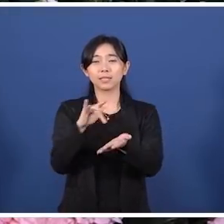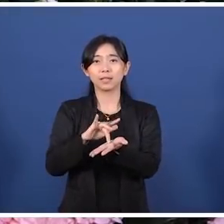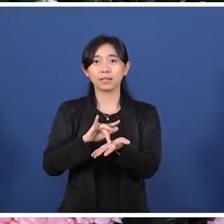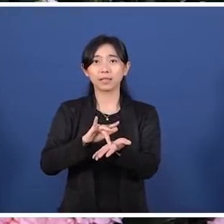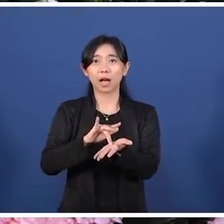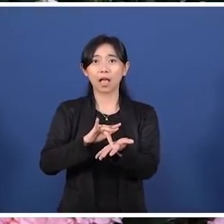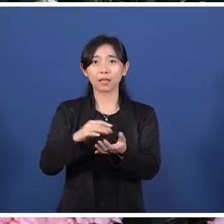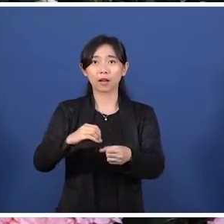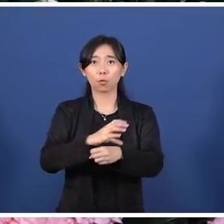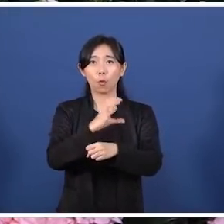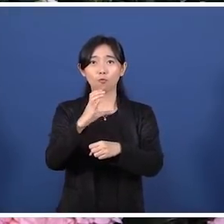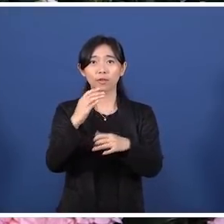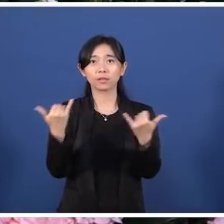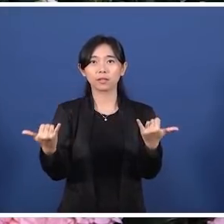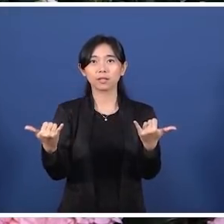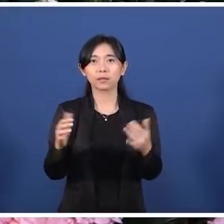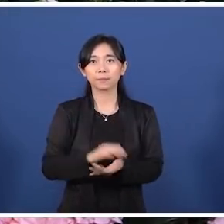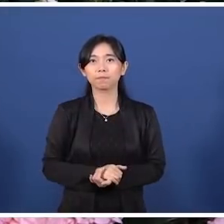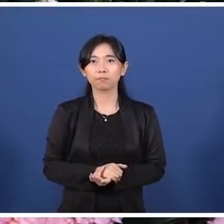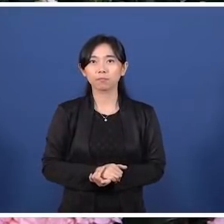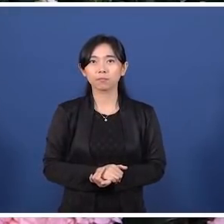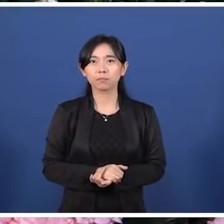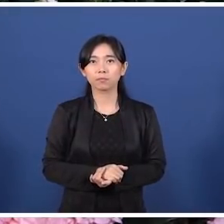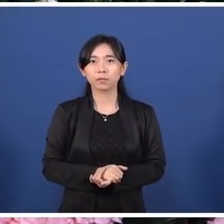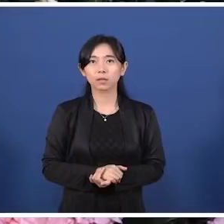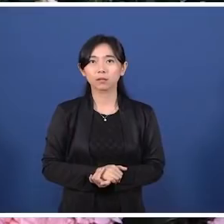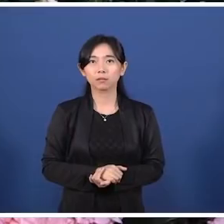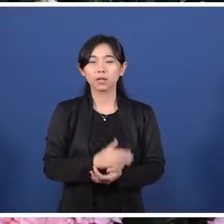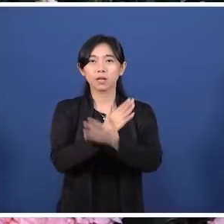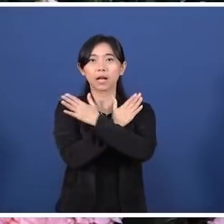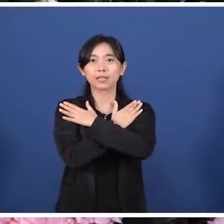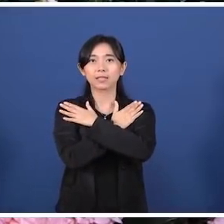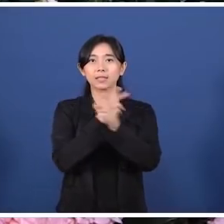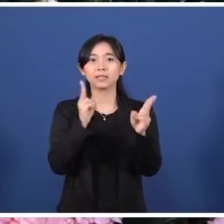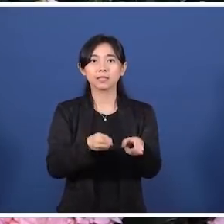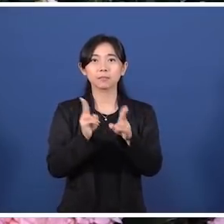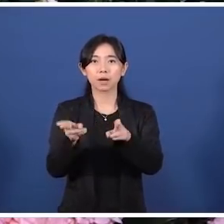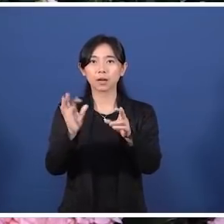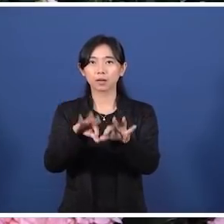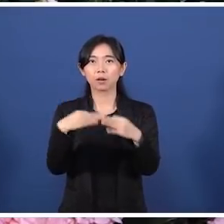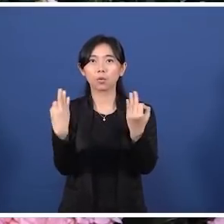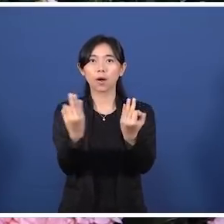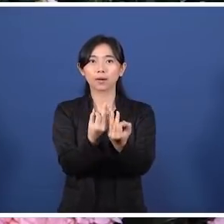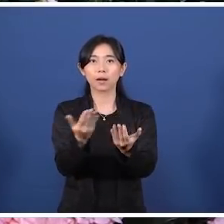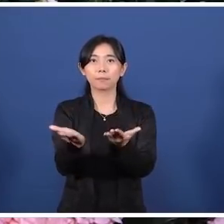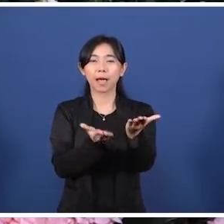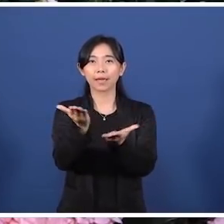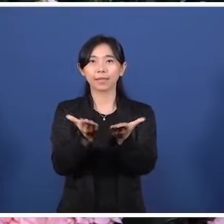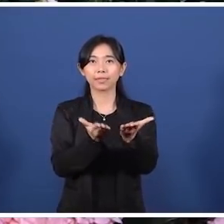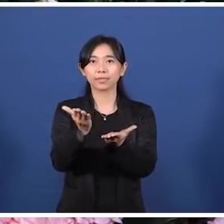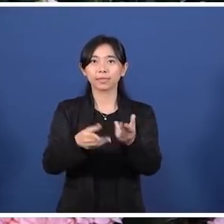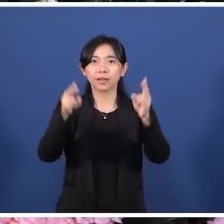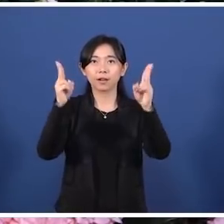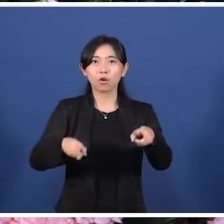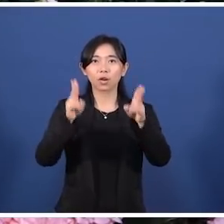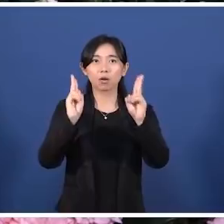tengah-tengah pandemi ini. Menerjemahkan cinta kasih sebagai keluarga, sebagai pelayan, sebagai